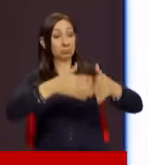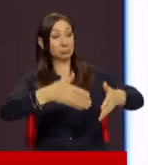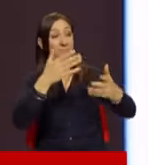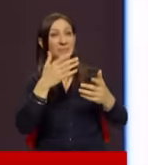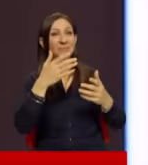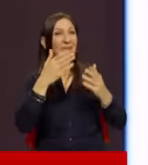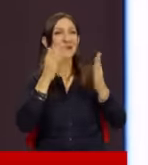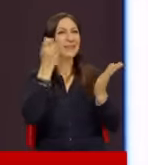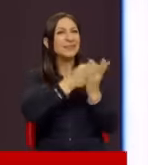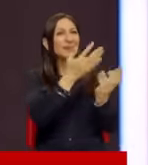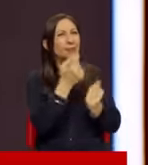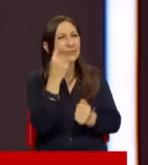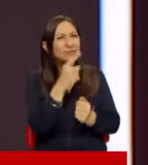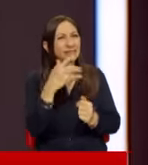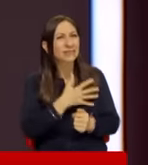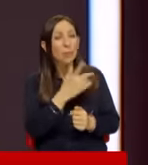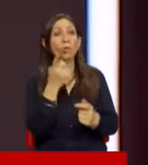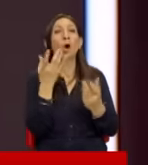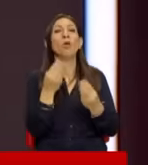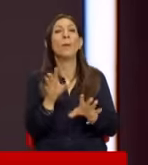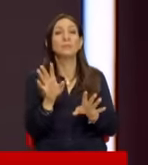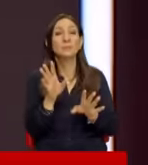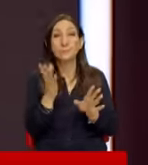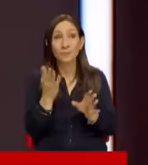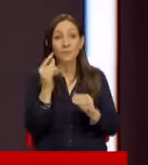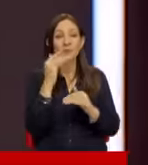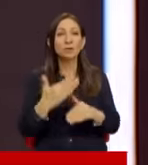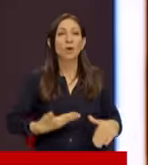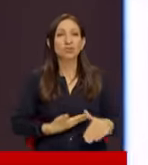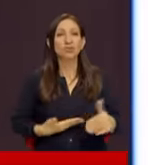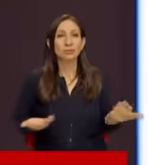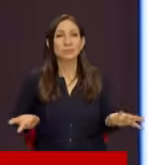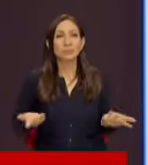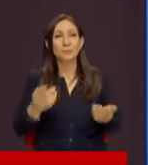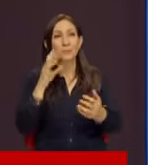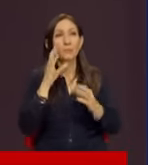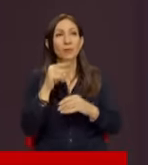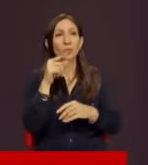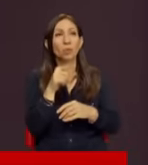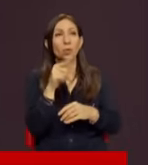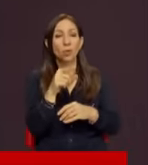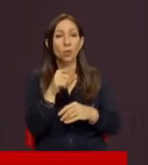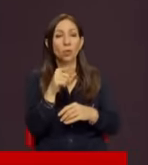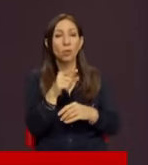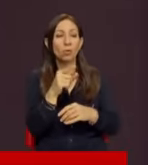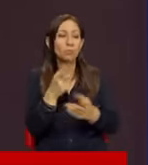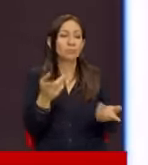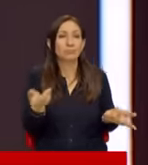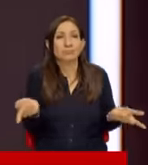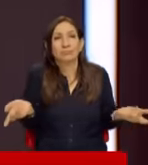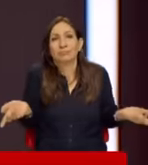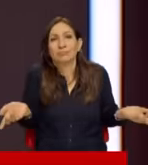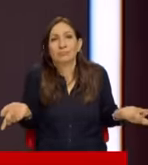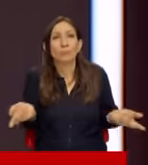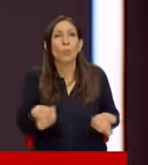yürümeye çalışmışlar ama o da tutmamış çünkü millet aç yani millet o hani onlara...